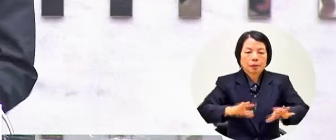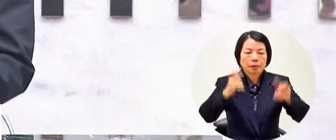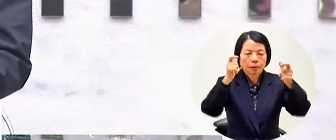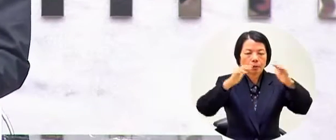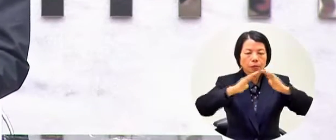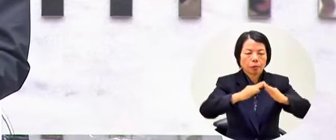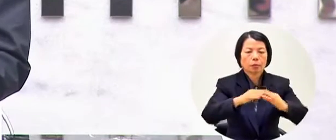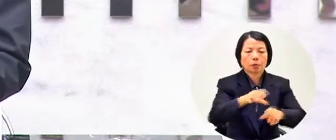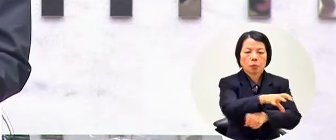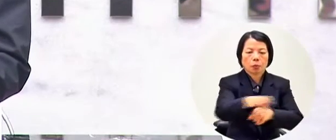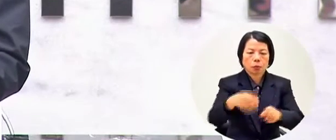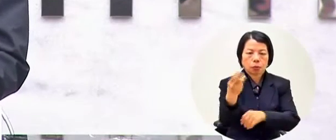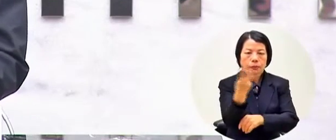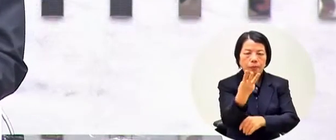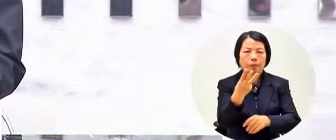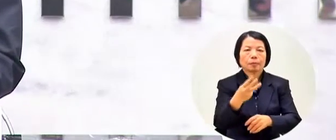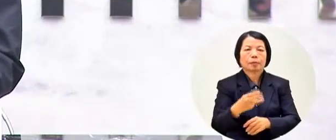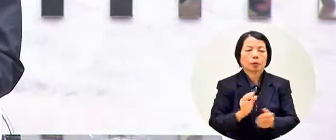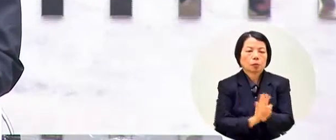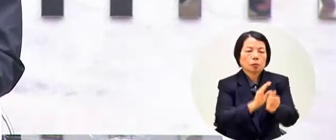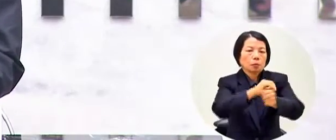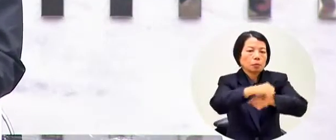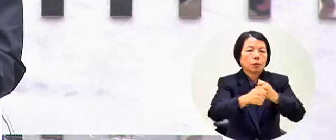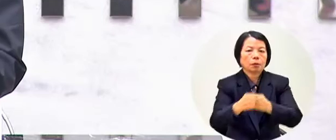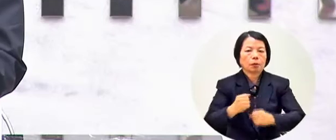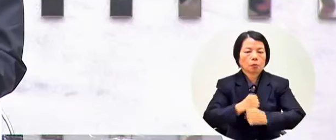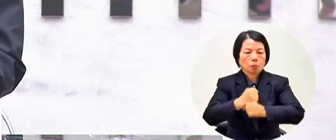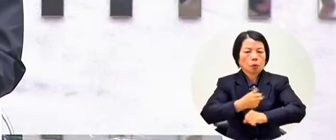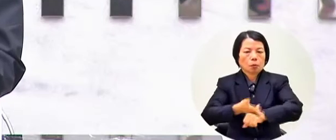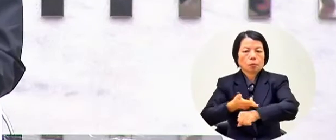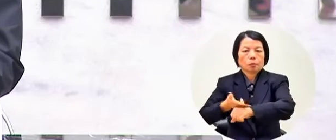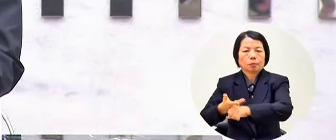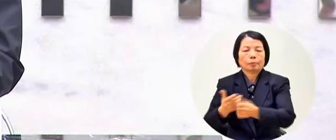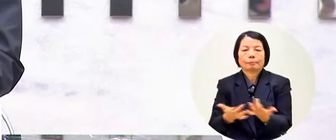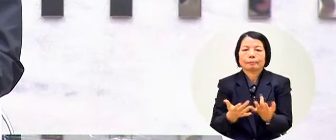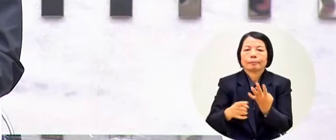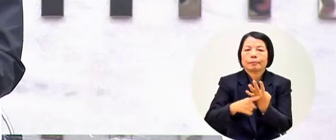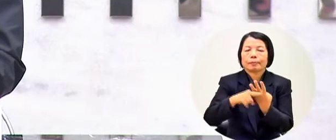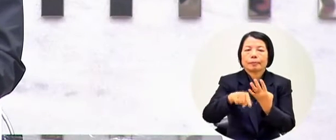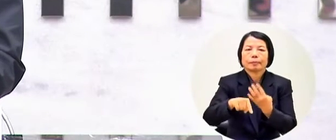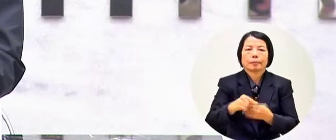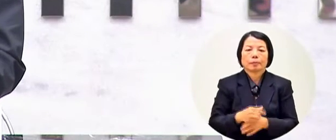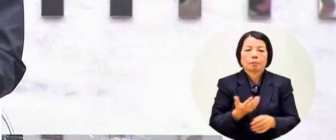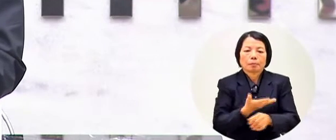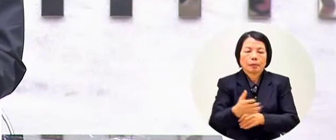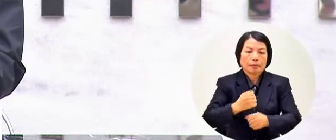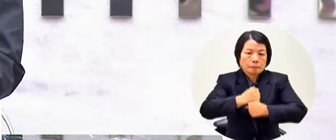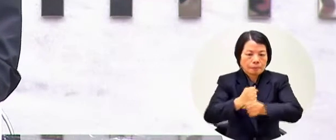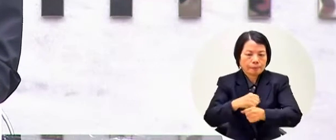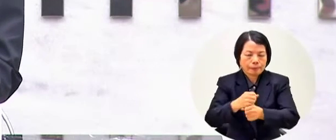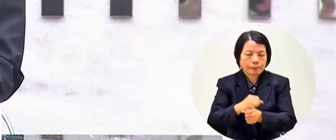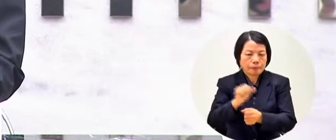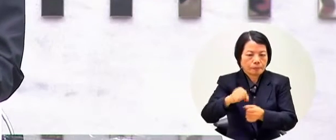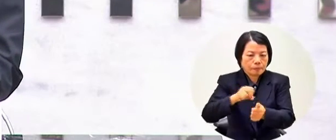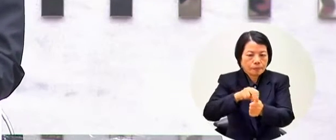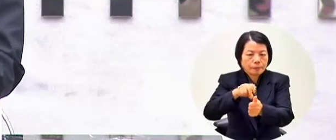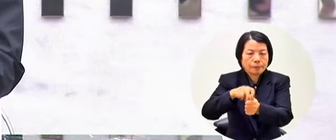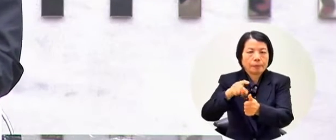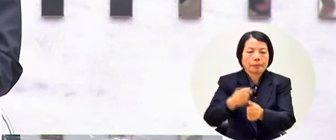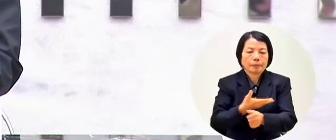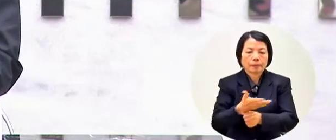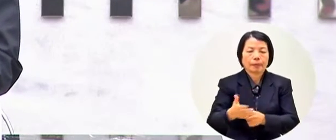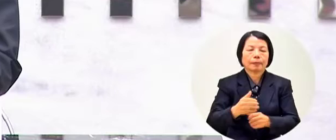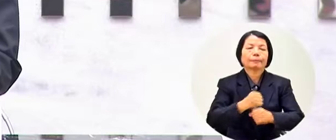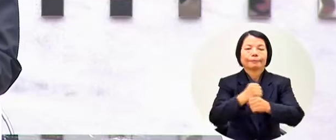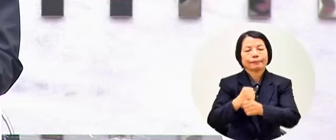马术中心基础上，推动马术活动的产业，以及推动马匹认养的计划与城市马术的